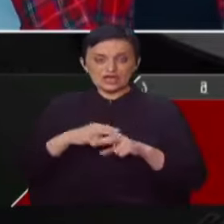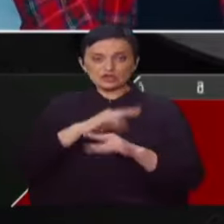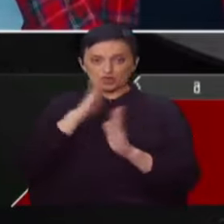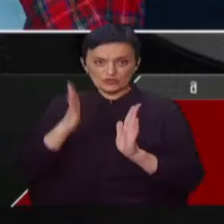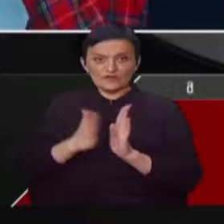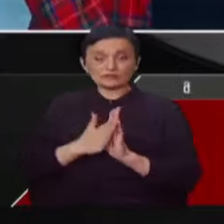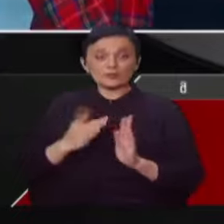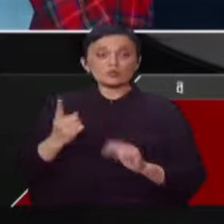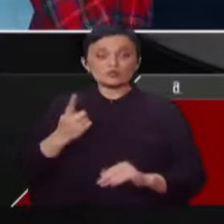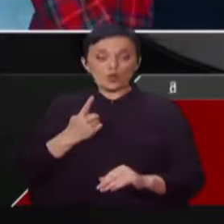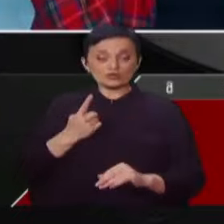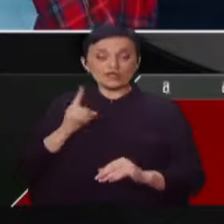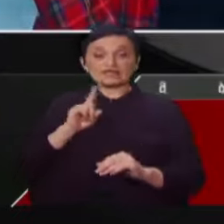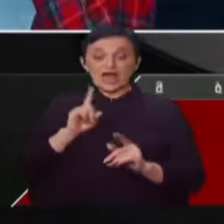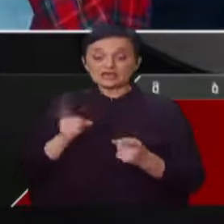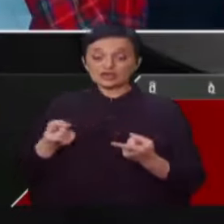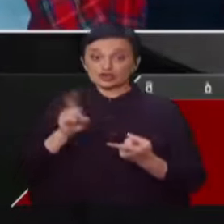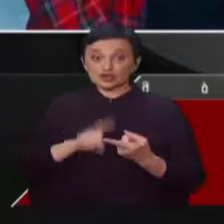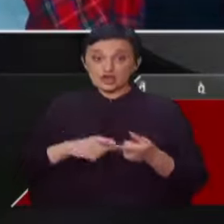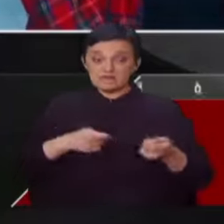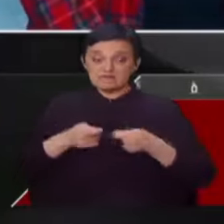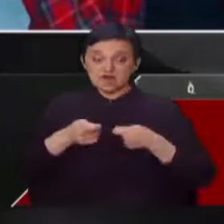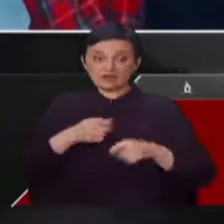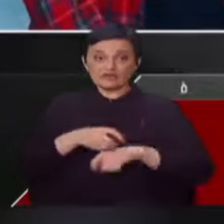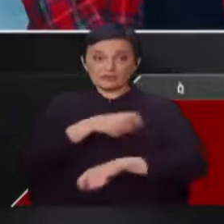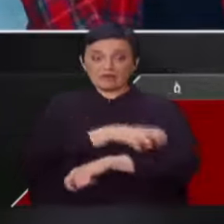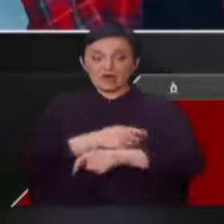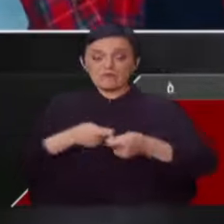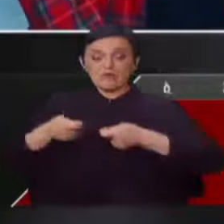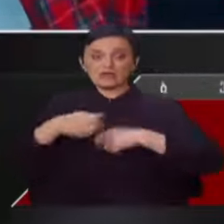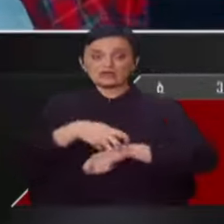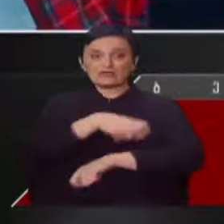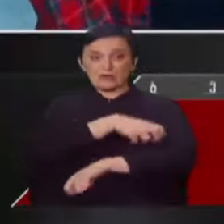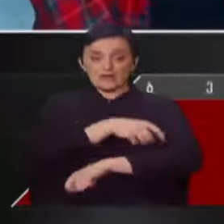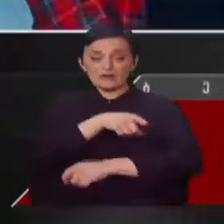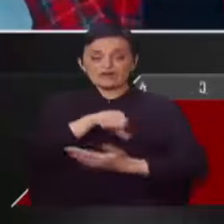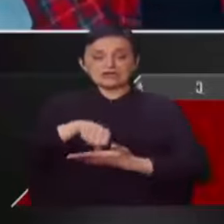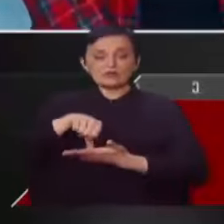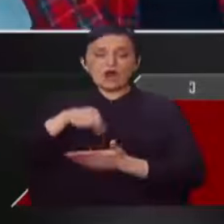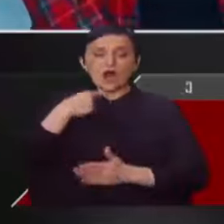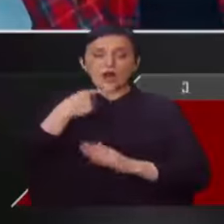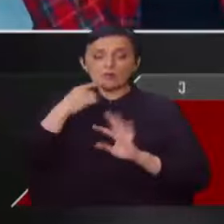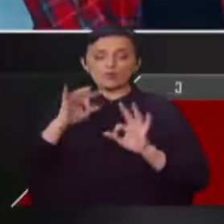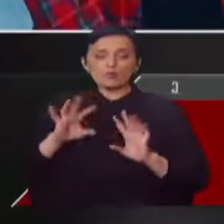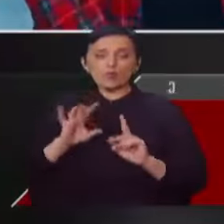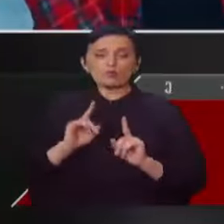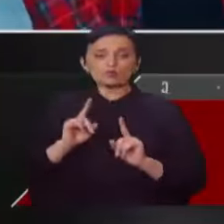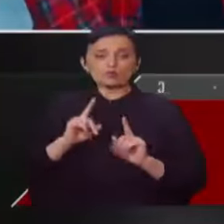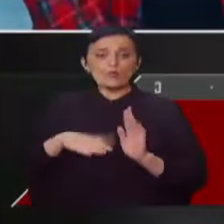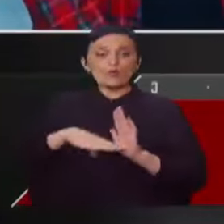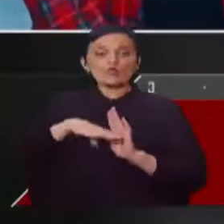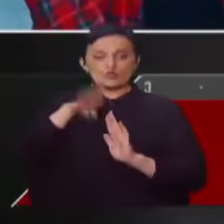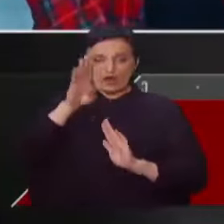იყოს მოსალოდნელი. აი, რაც შეეხება მართველ პარტიას, მართველი პარტიის წარმომადგენლები ამბობენ, რომ პრინციპში